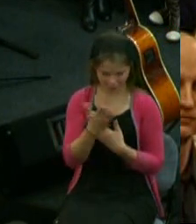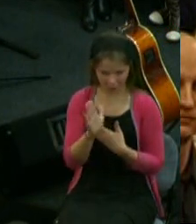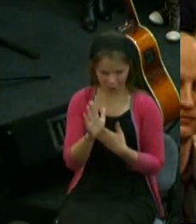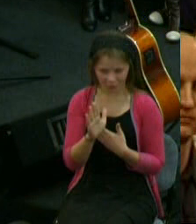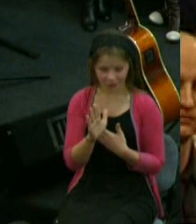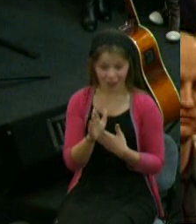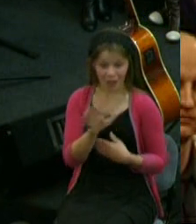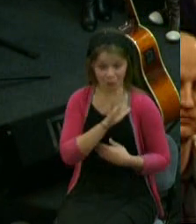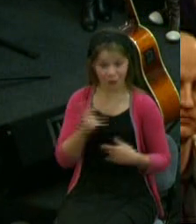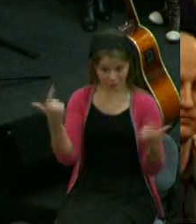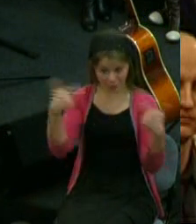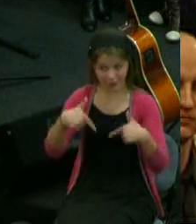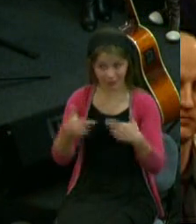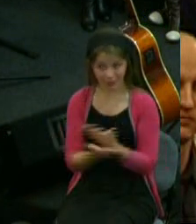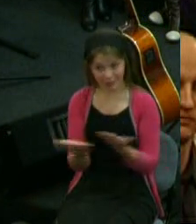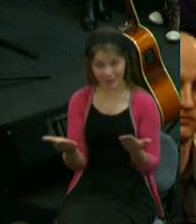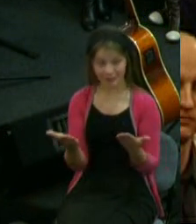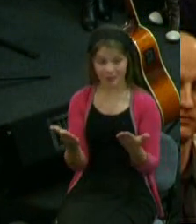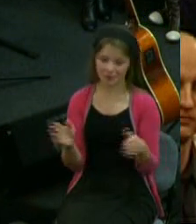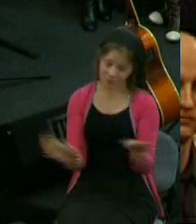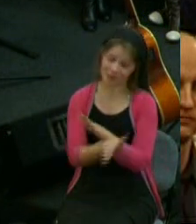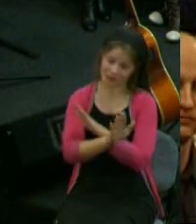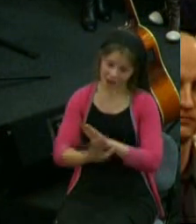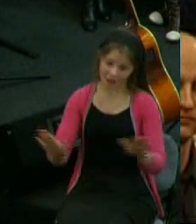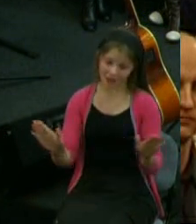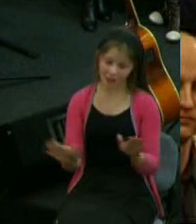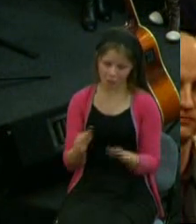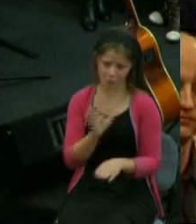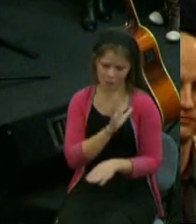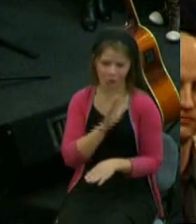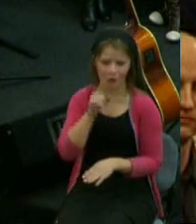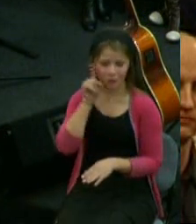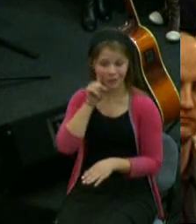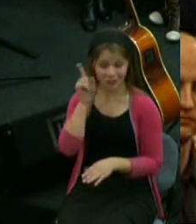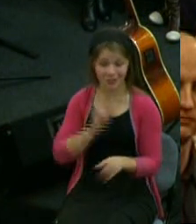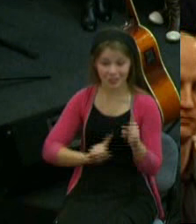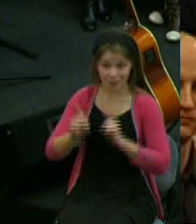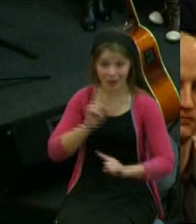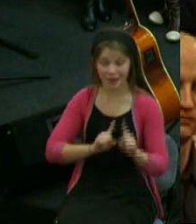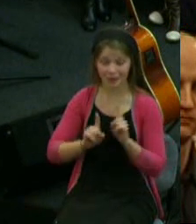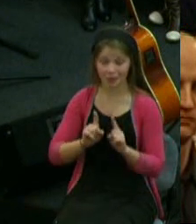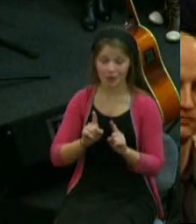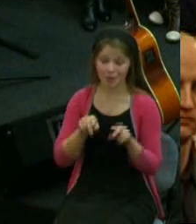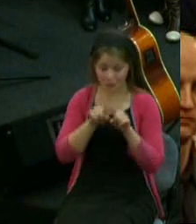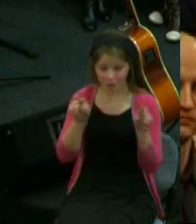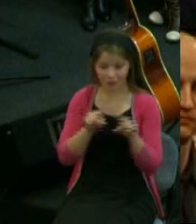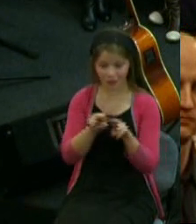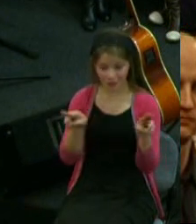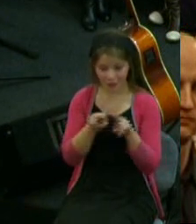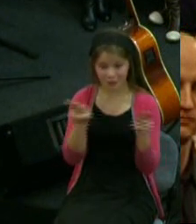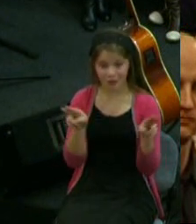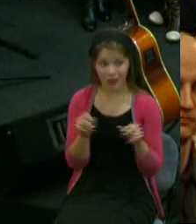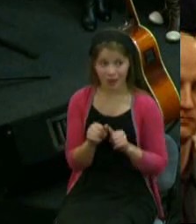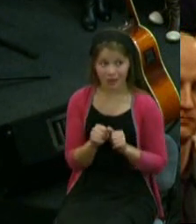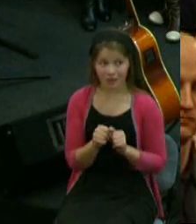і були гостями, стали співати молодіжне зібрання, слово стало говоритись. Ви